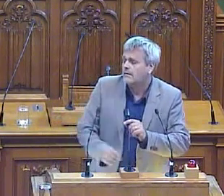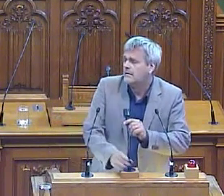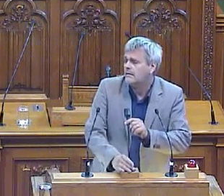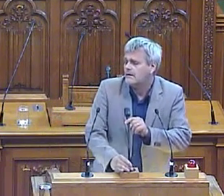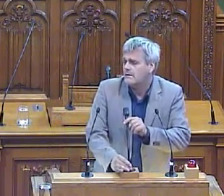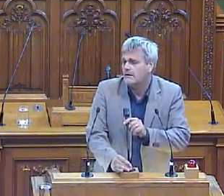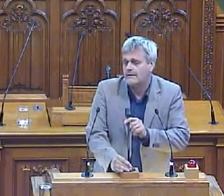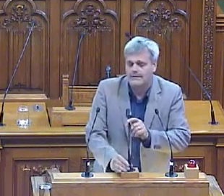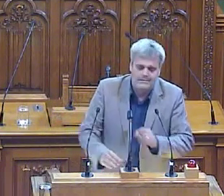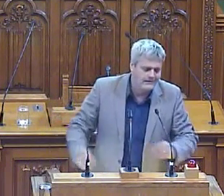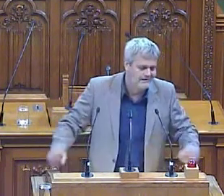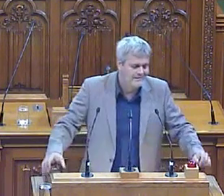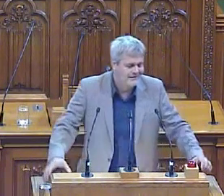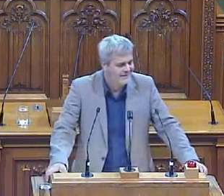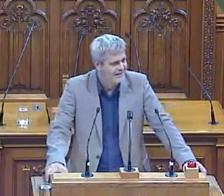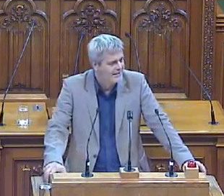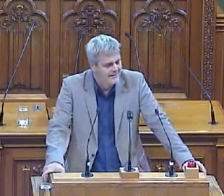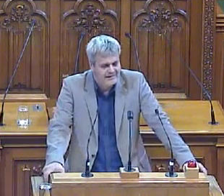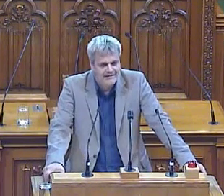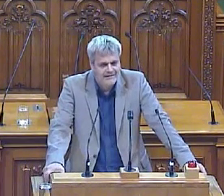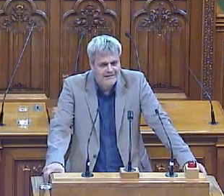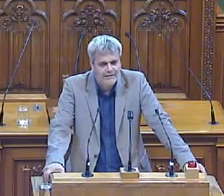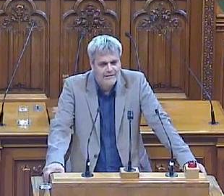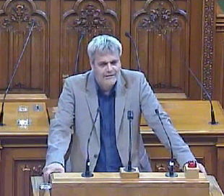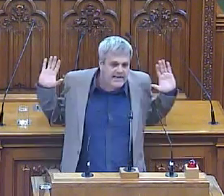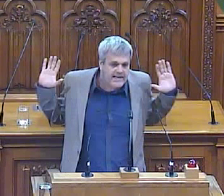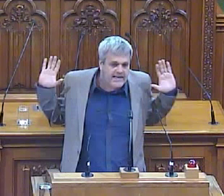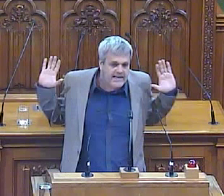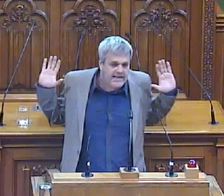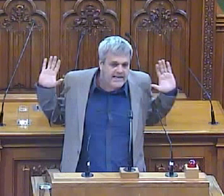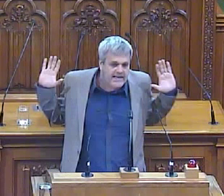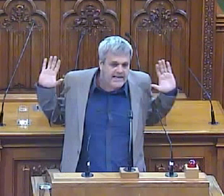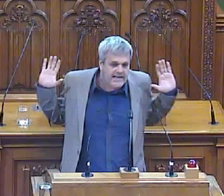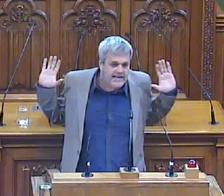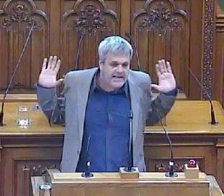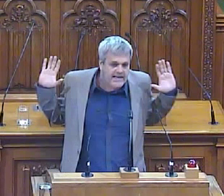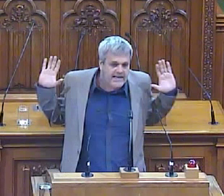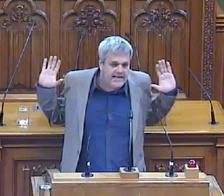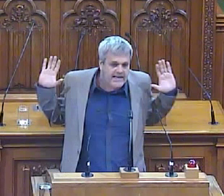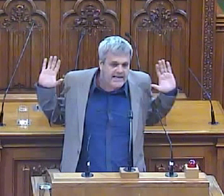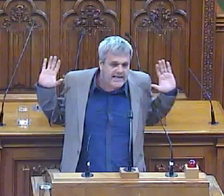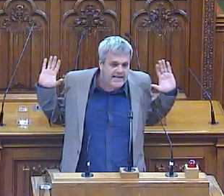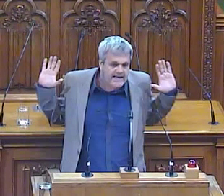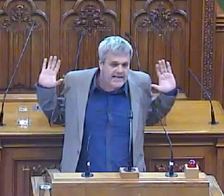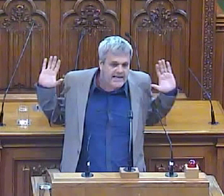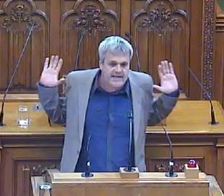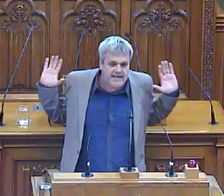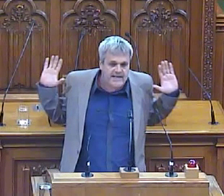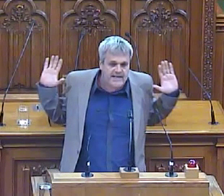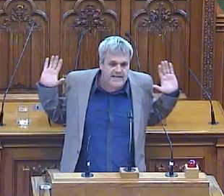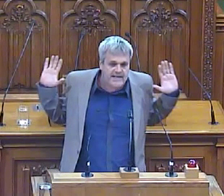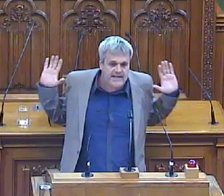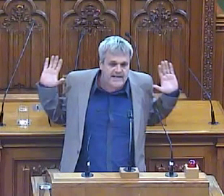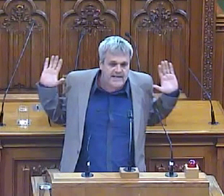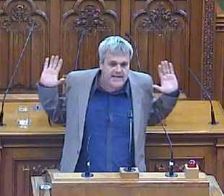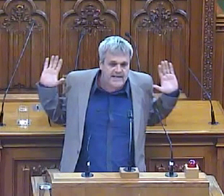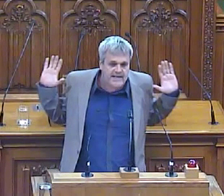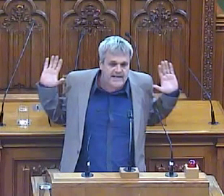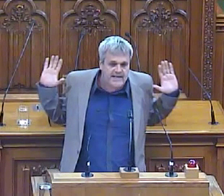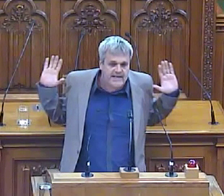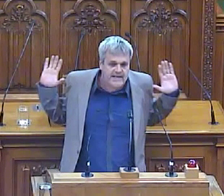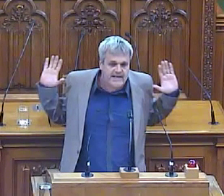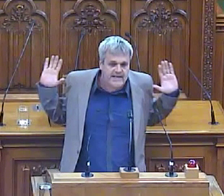Meine sehr geehrten Damen und Herren, ich bitte um etwas mehr Ruhe. Ich bitte den Redner fortzufahren. Ich glaube, wenn man dem Kollegen Gutenus eine Waffe in die Hand drückt